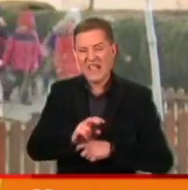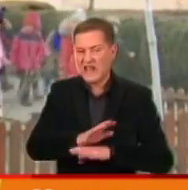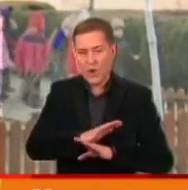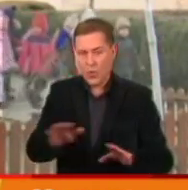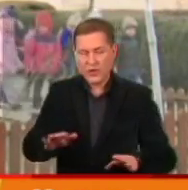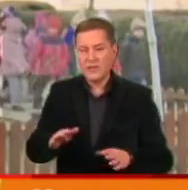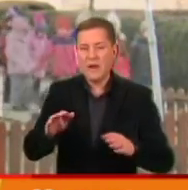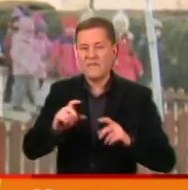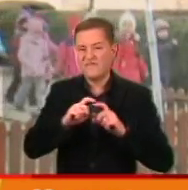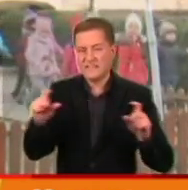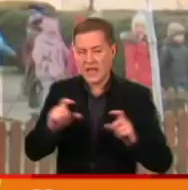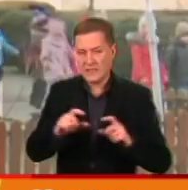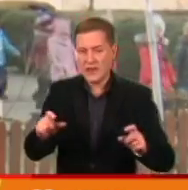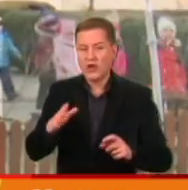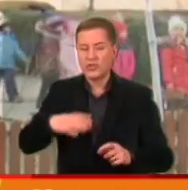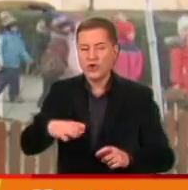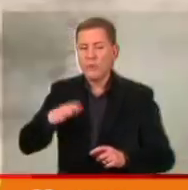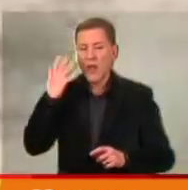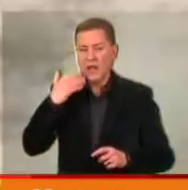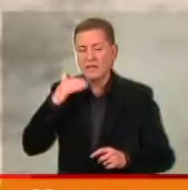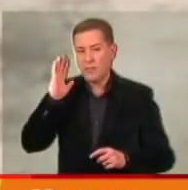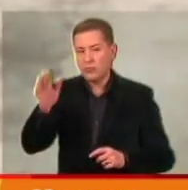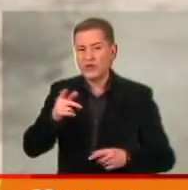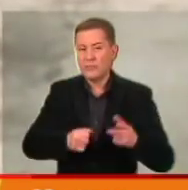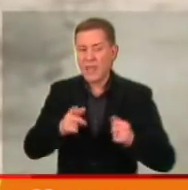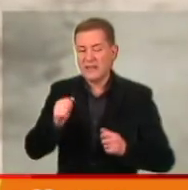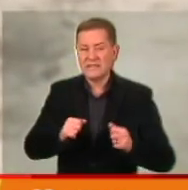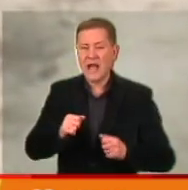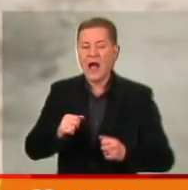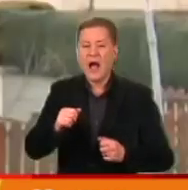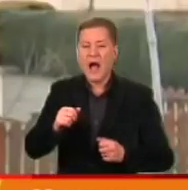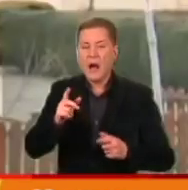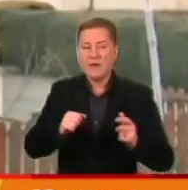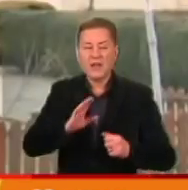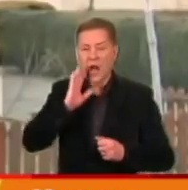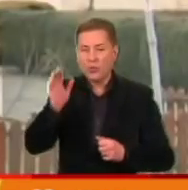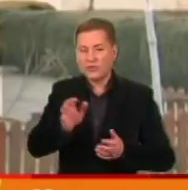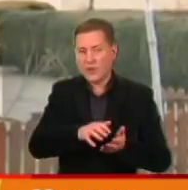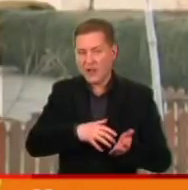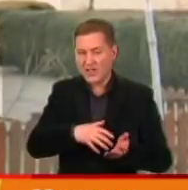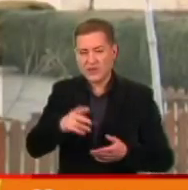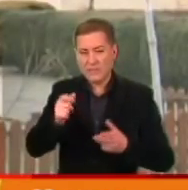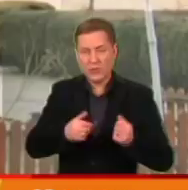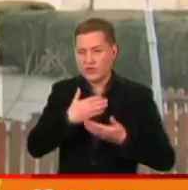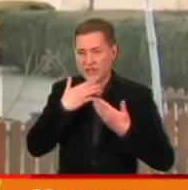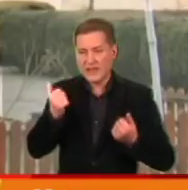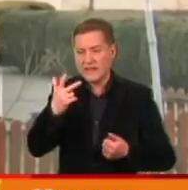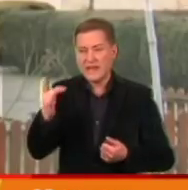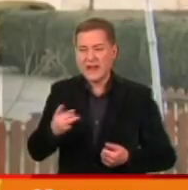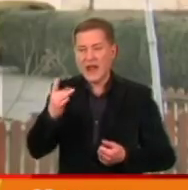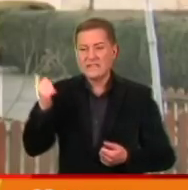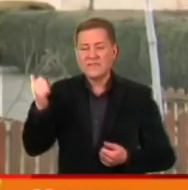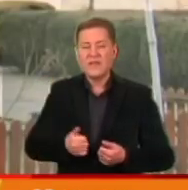Ждемо, коли у нас буде м'яско. Молока утром, молочної каші немає. 3 рази в неділю колбаса,